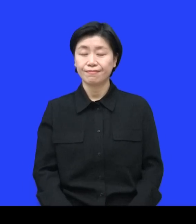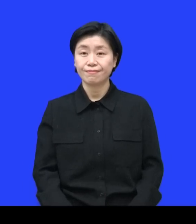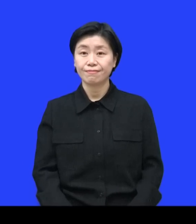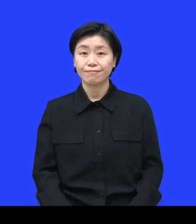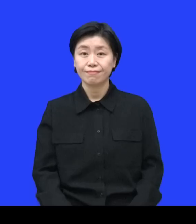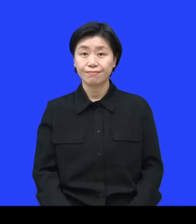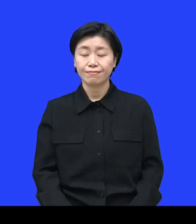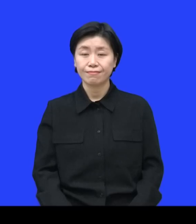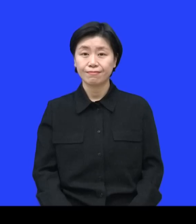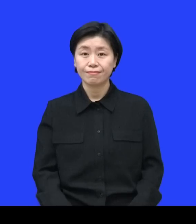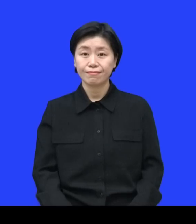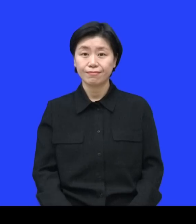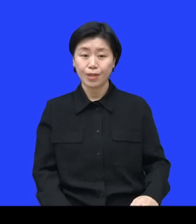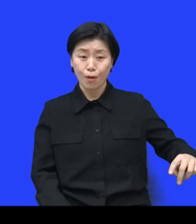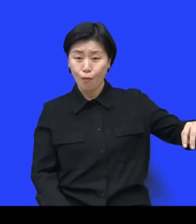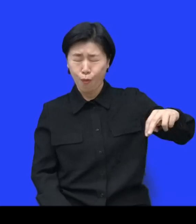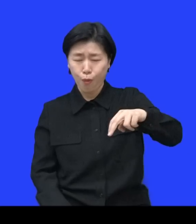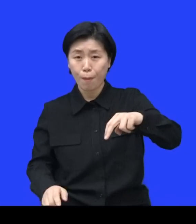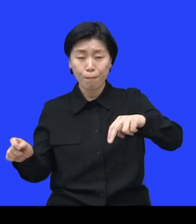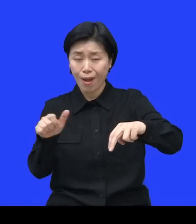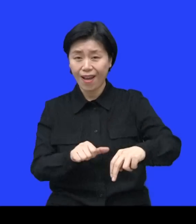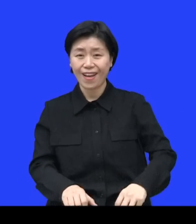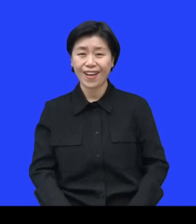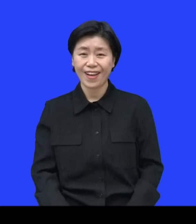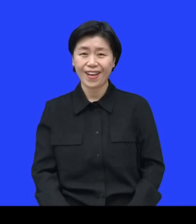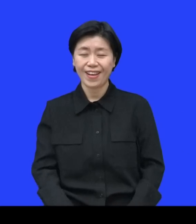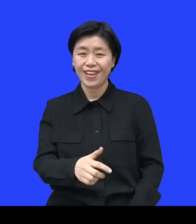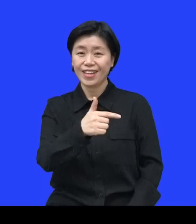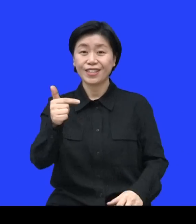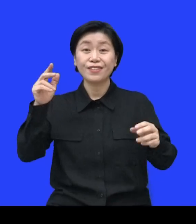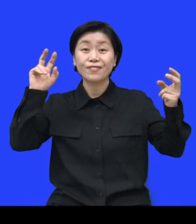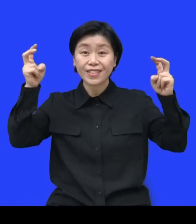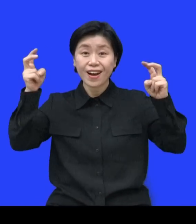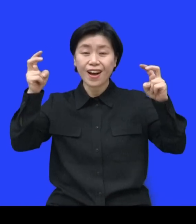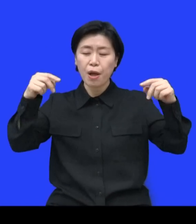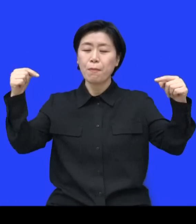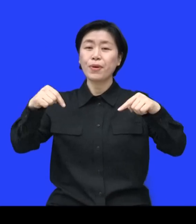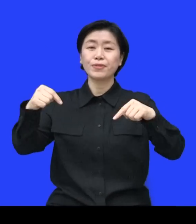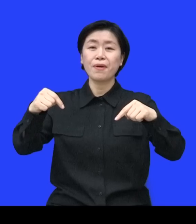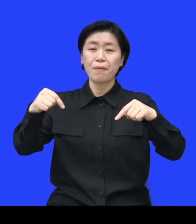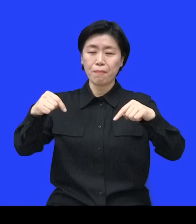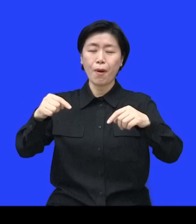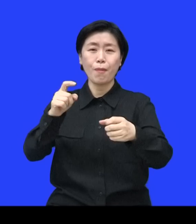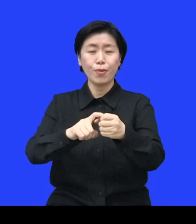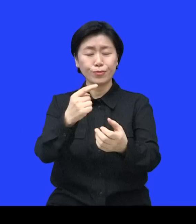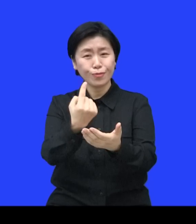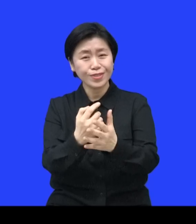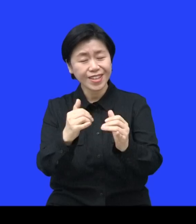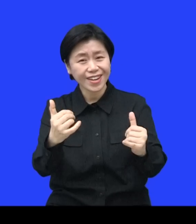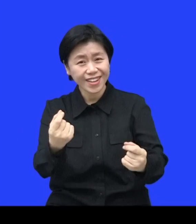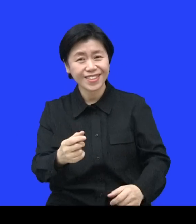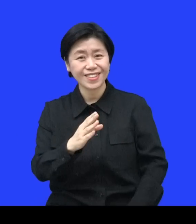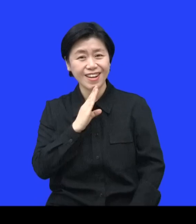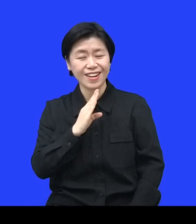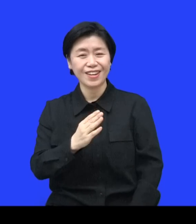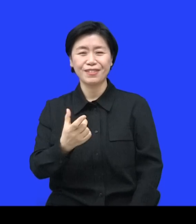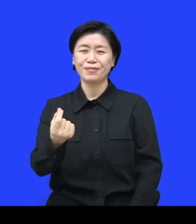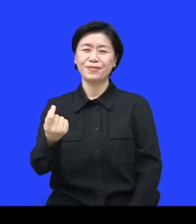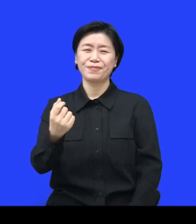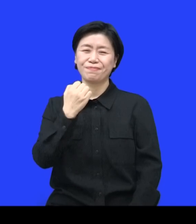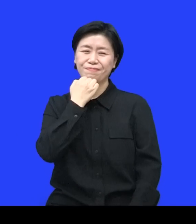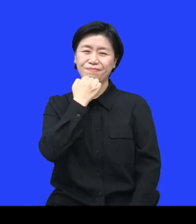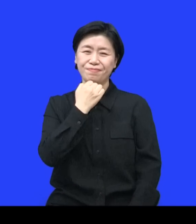소개 올린 것처럼 이제 대기업 신입사원 같아요. 입장하시는 것도 잘 부탁드립니다. 대기업에 면접 보시러 오신 분처럼 굉장히 빨리 걸음으로